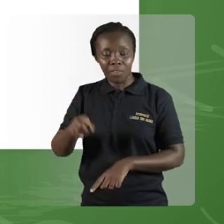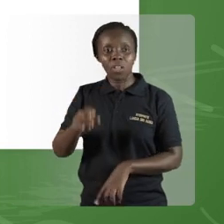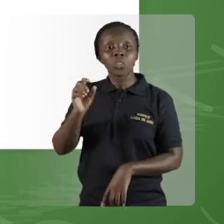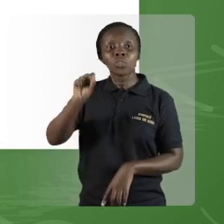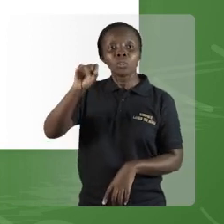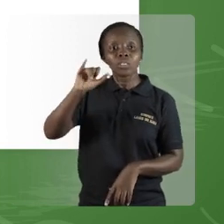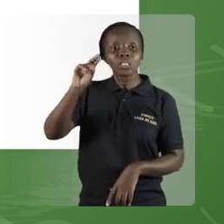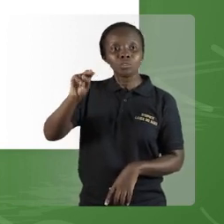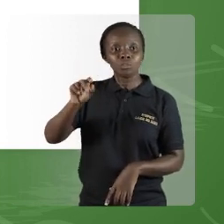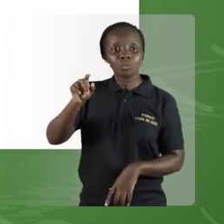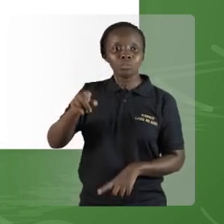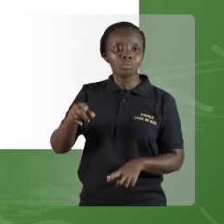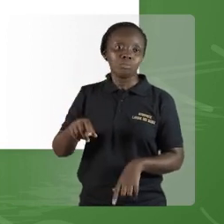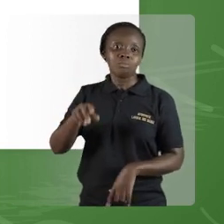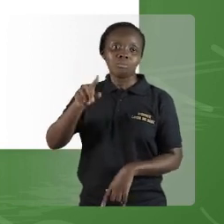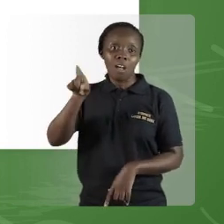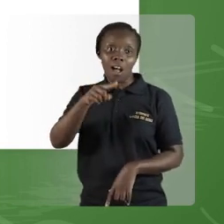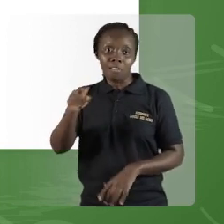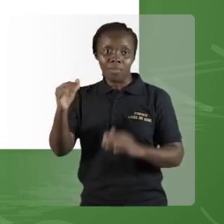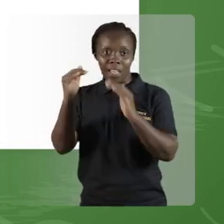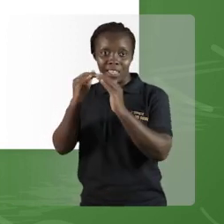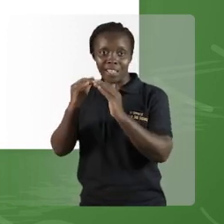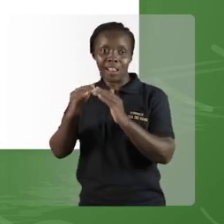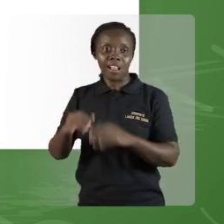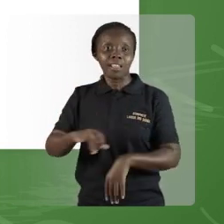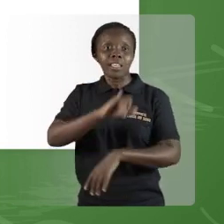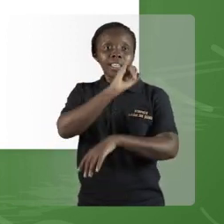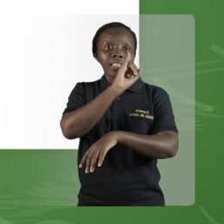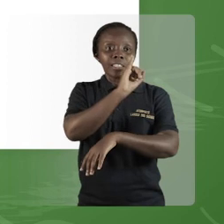à ILB sur